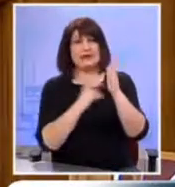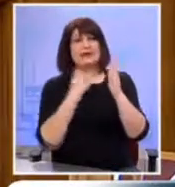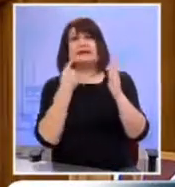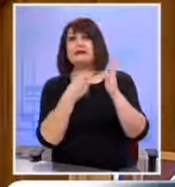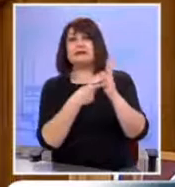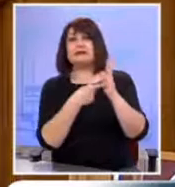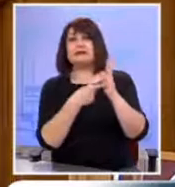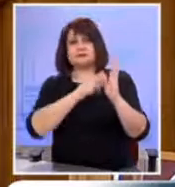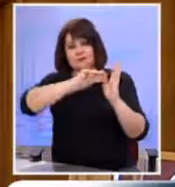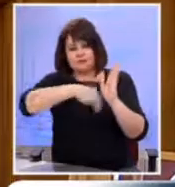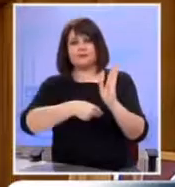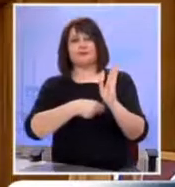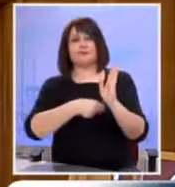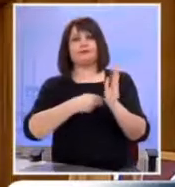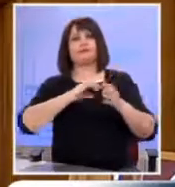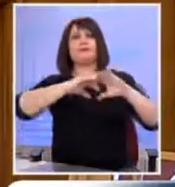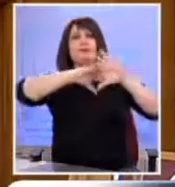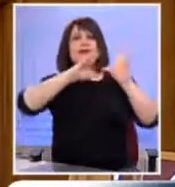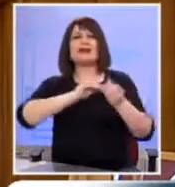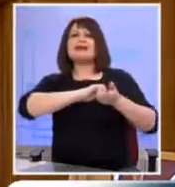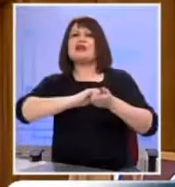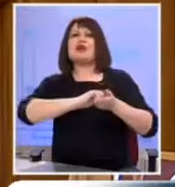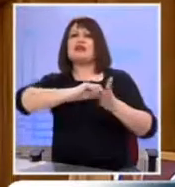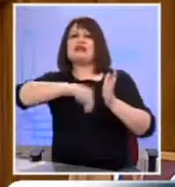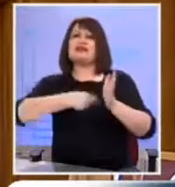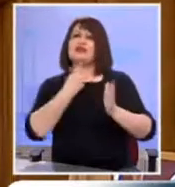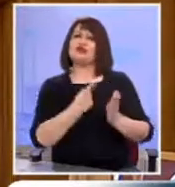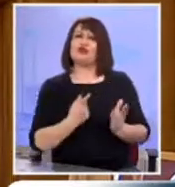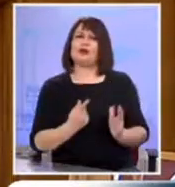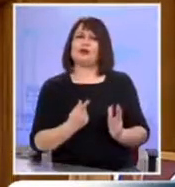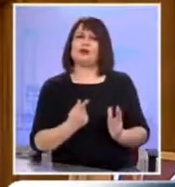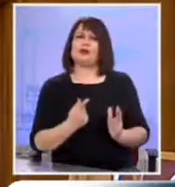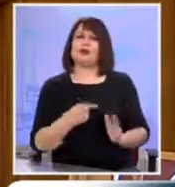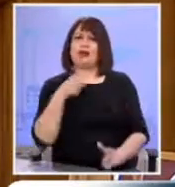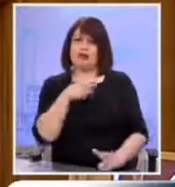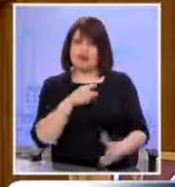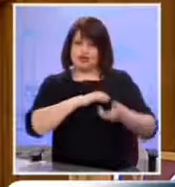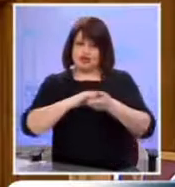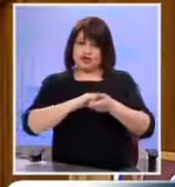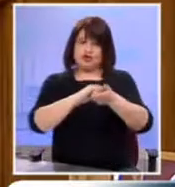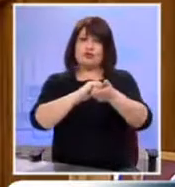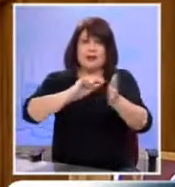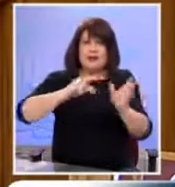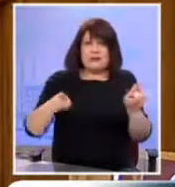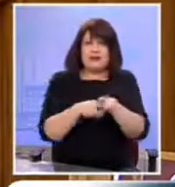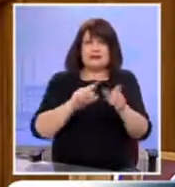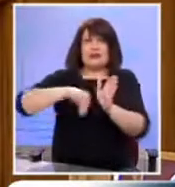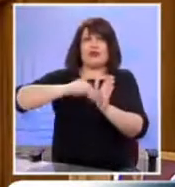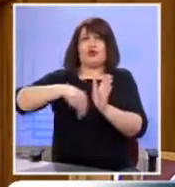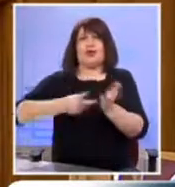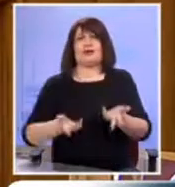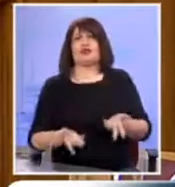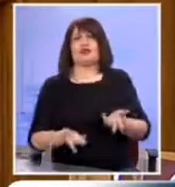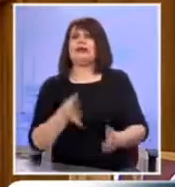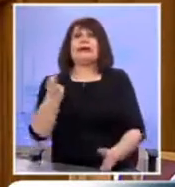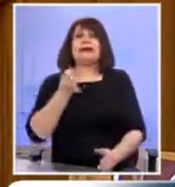προβλέπει την υπογραφή συλλογικών συμβάσεων? Οι συλλογικές συμβάσεις με τα σωματεία δεν θα υπογραφούν? Μην